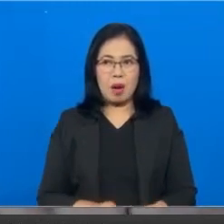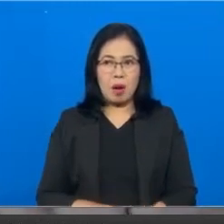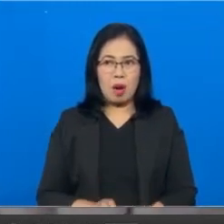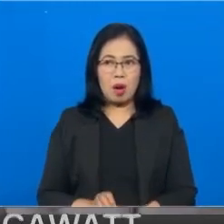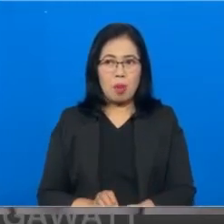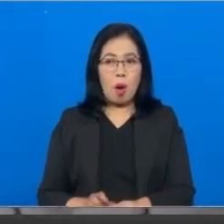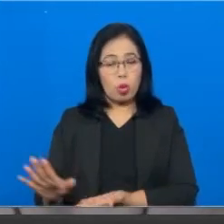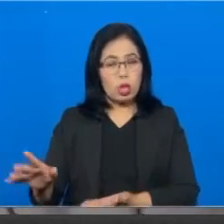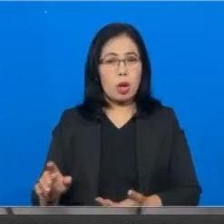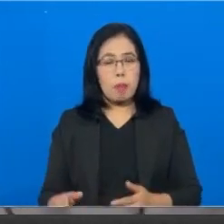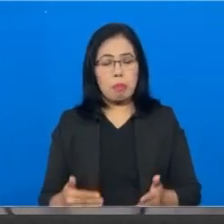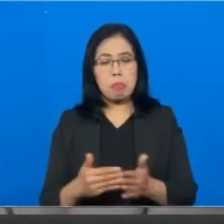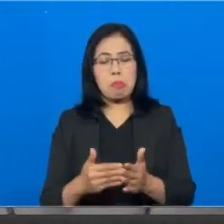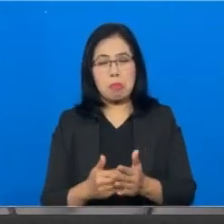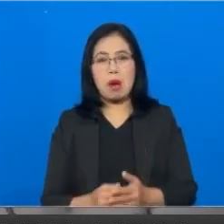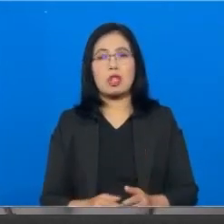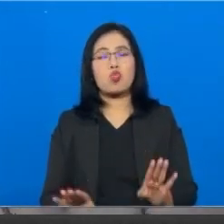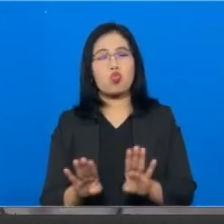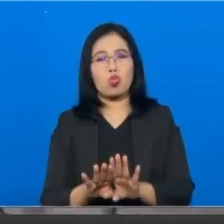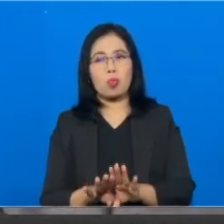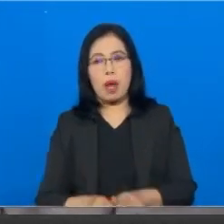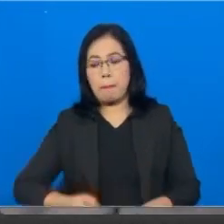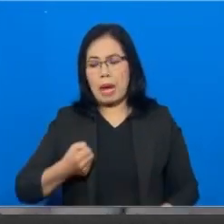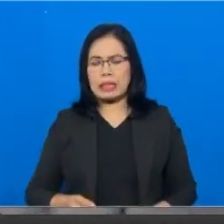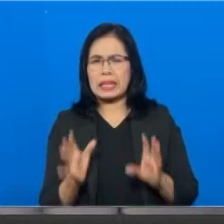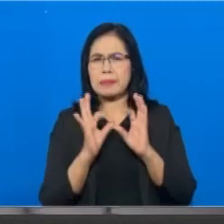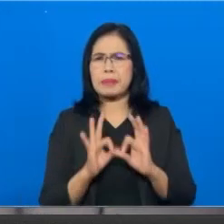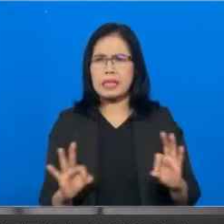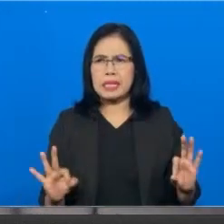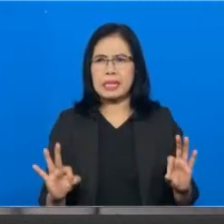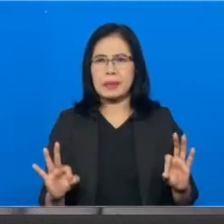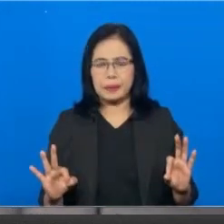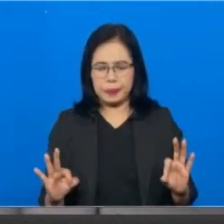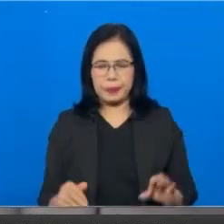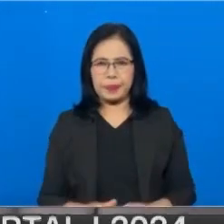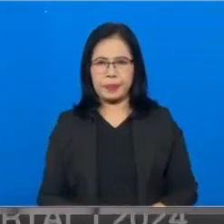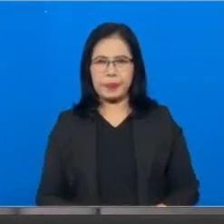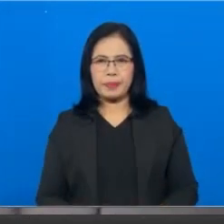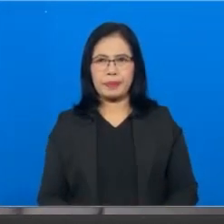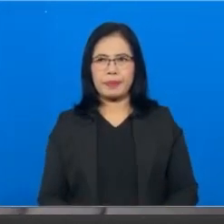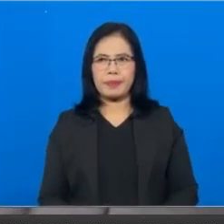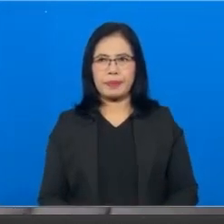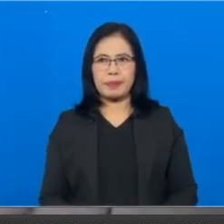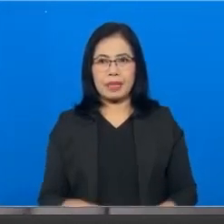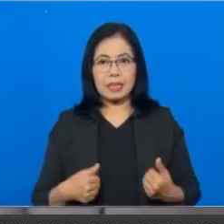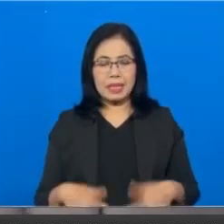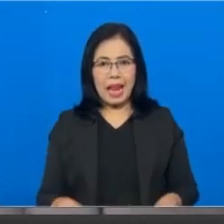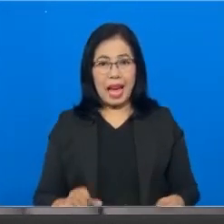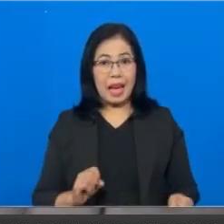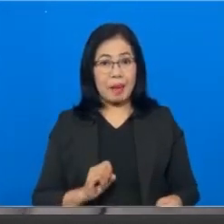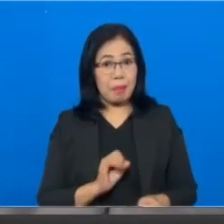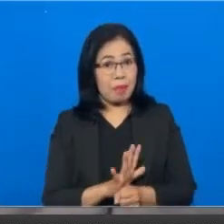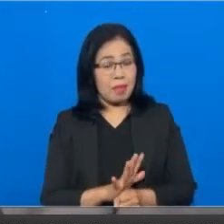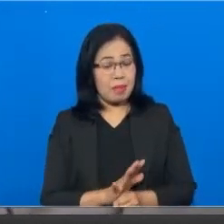banyak yang ditutup, pasar juga sepi, banyak lockdown sebagainya. Ini setelah pandemi ini ya